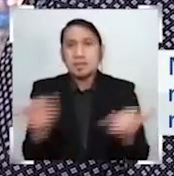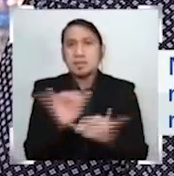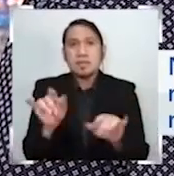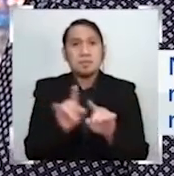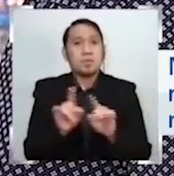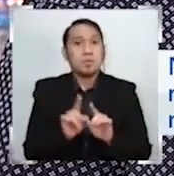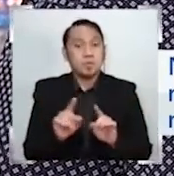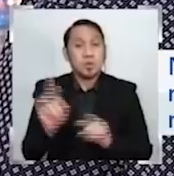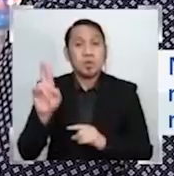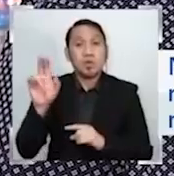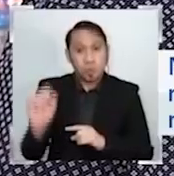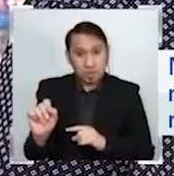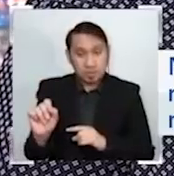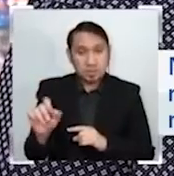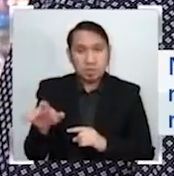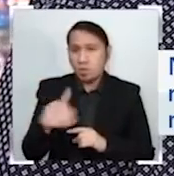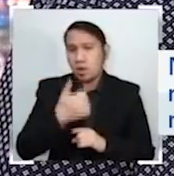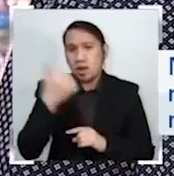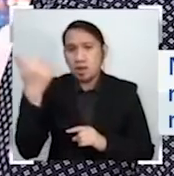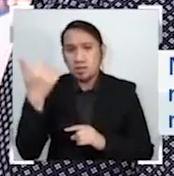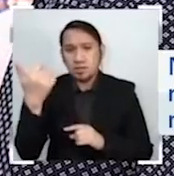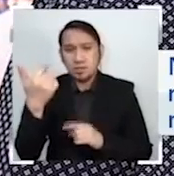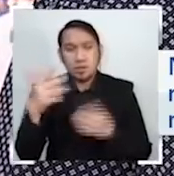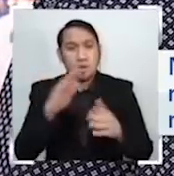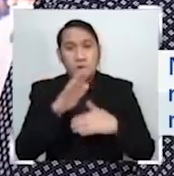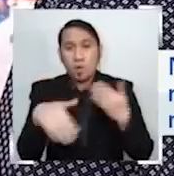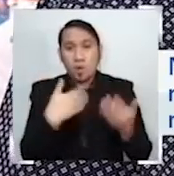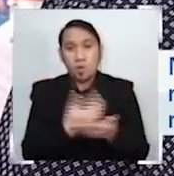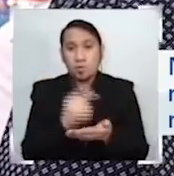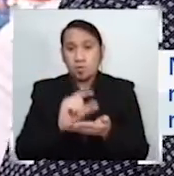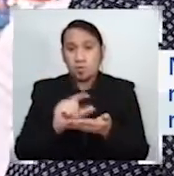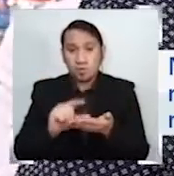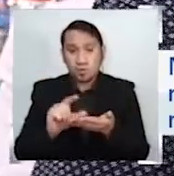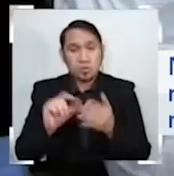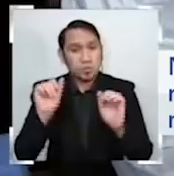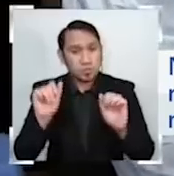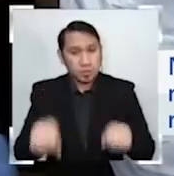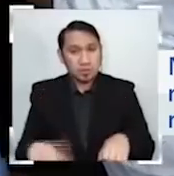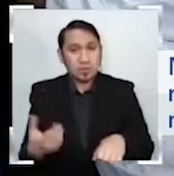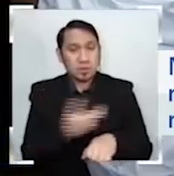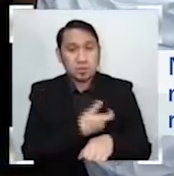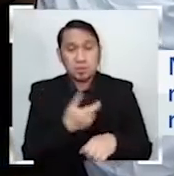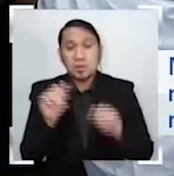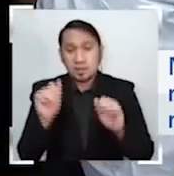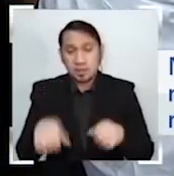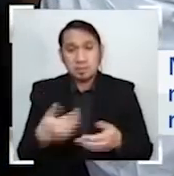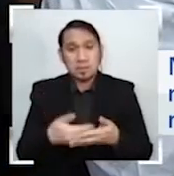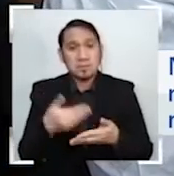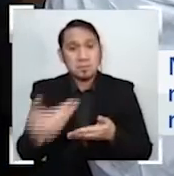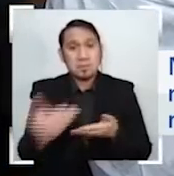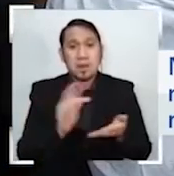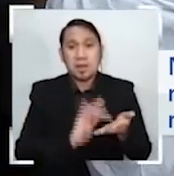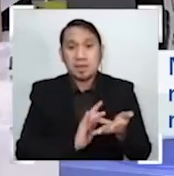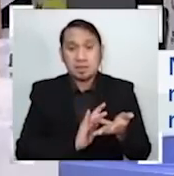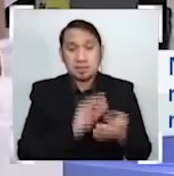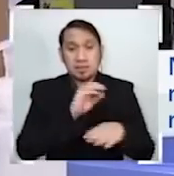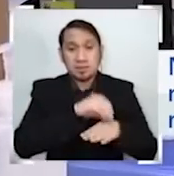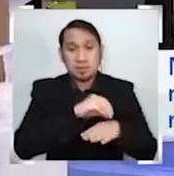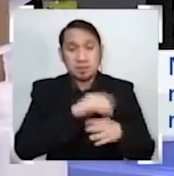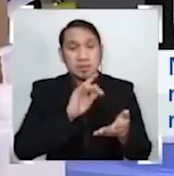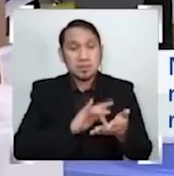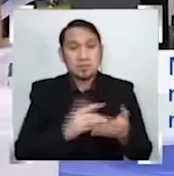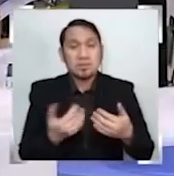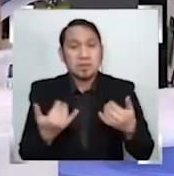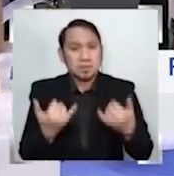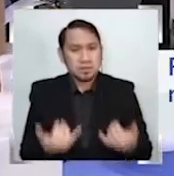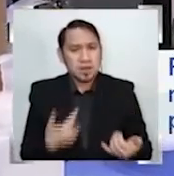other global markets na all vaccines is being administered already with pharmacy. Pinag-aaralan na rin bigyan ng risk allowance sa mga